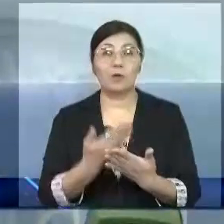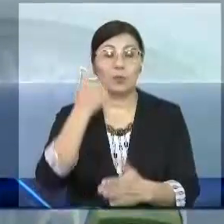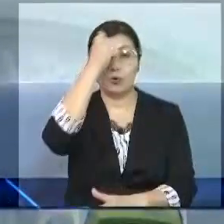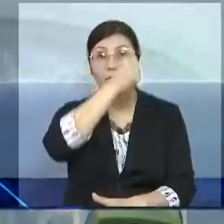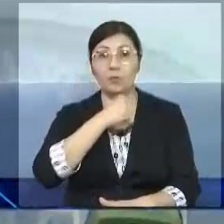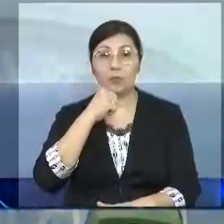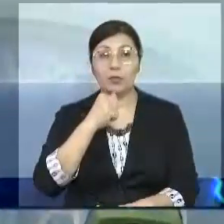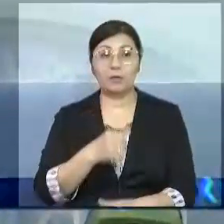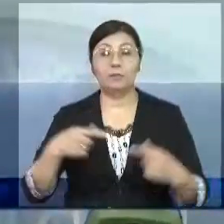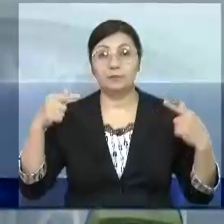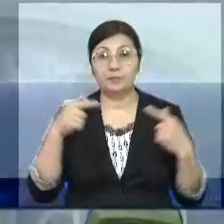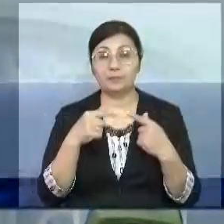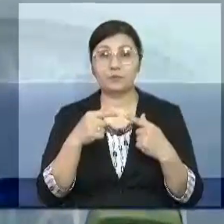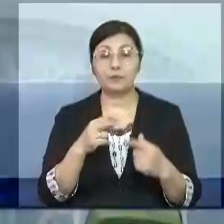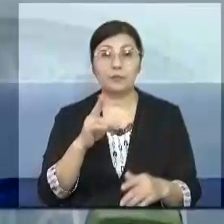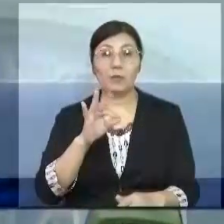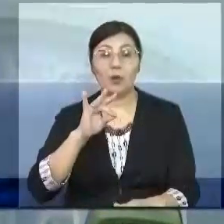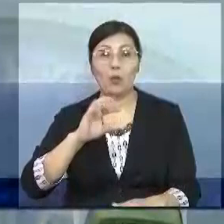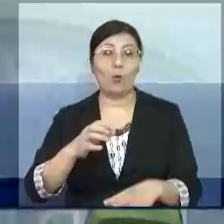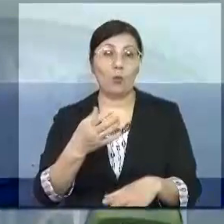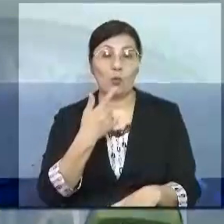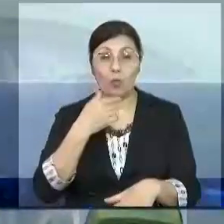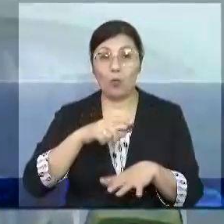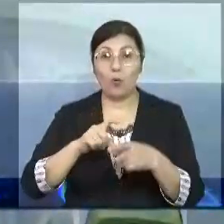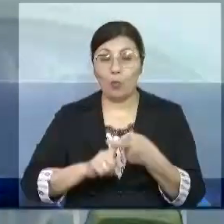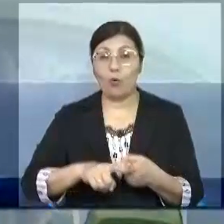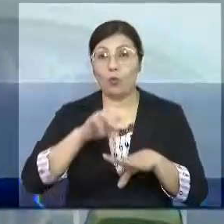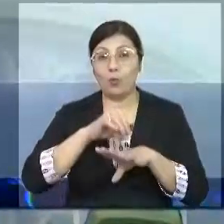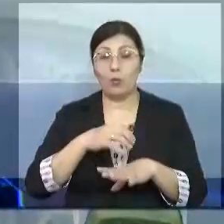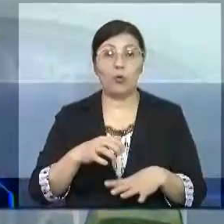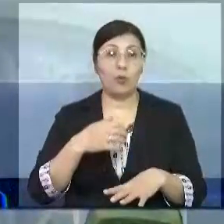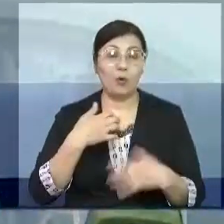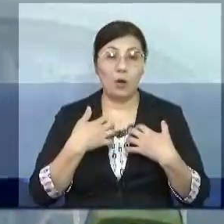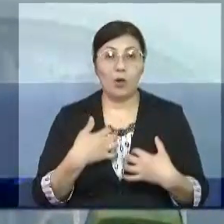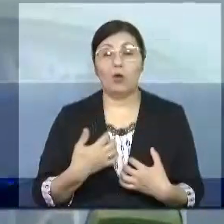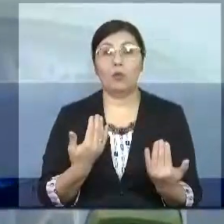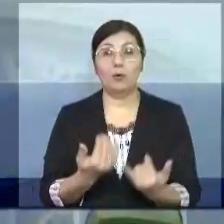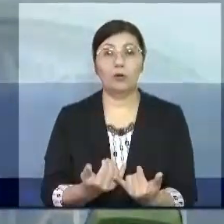года против коревой инфекции. На сегодняшний день у нас уже